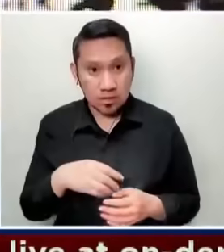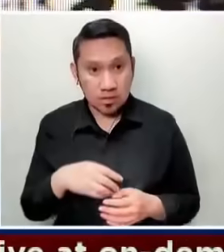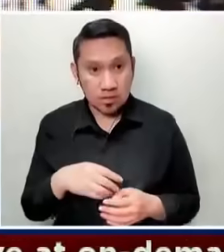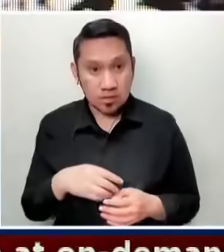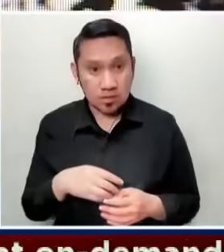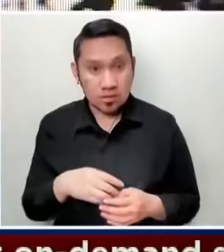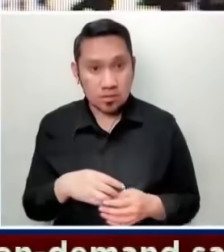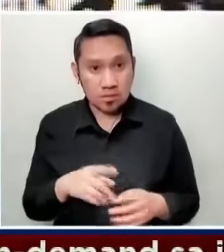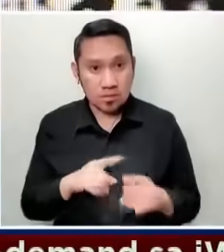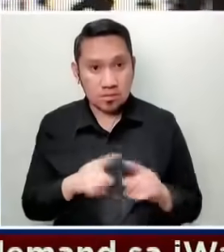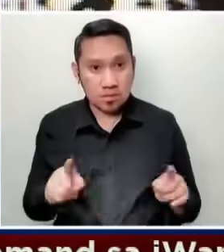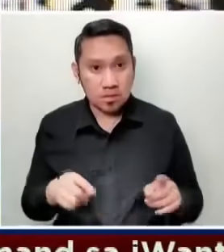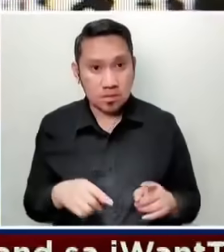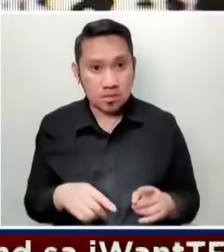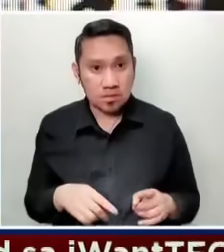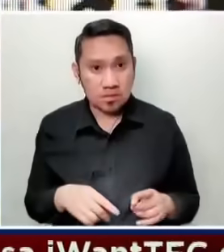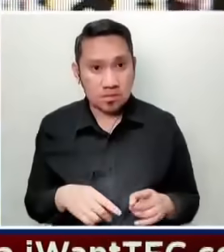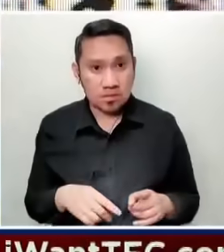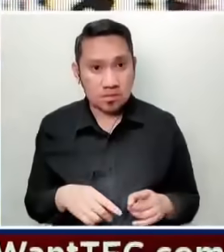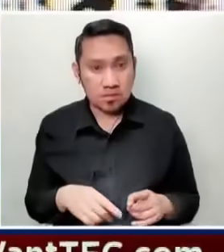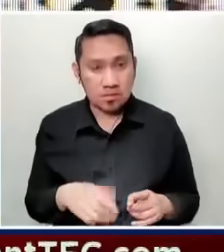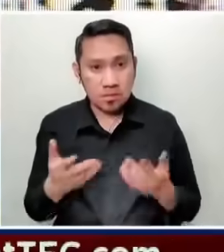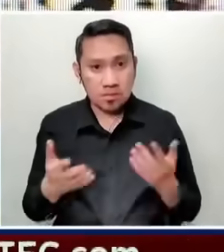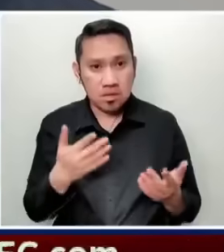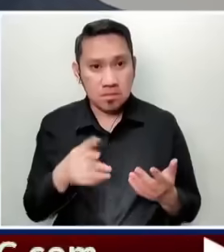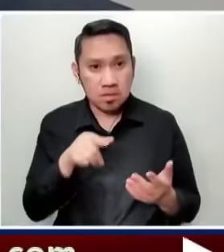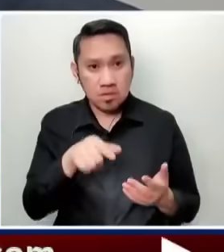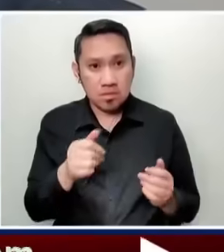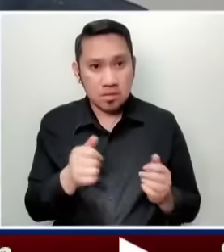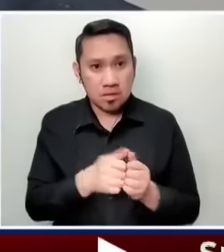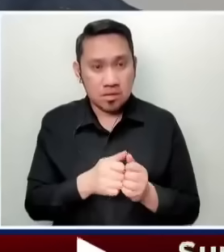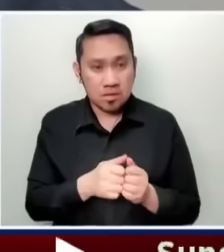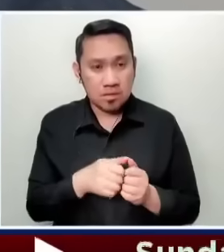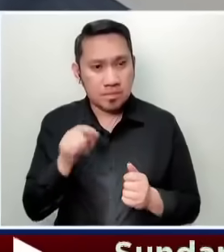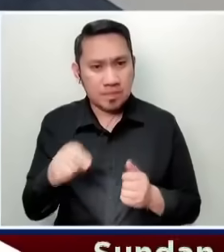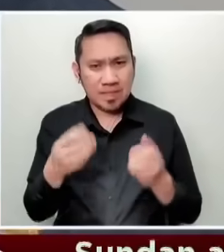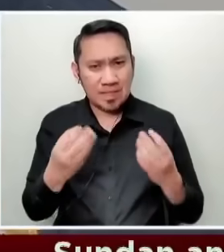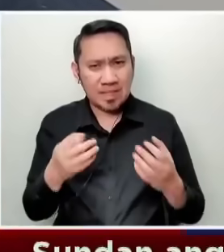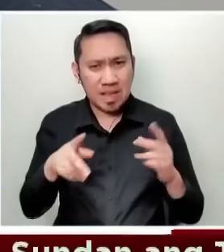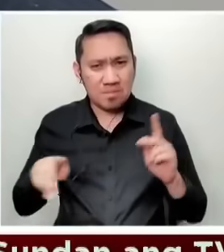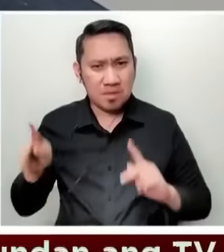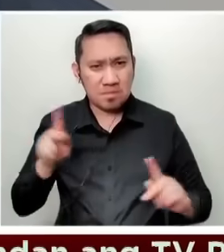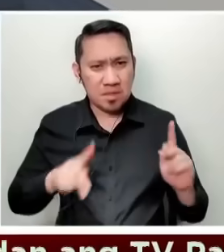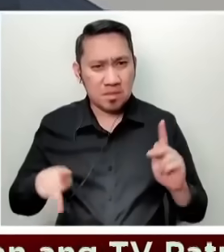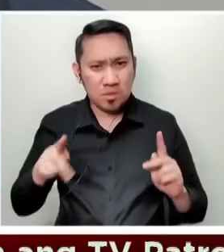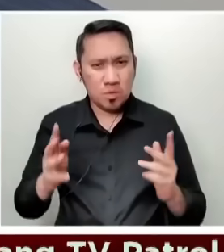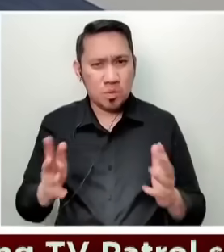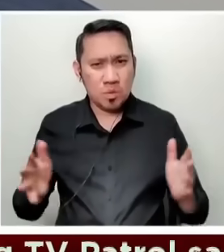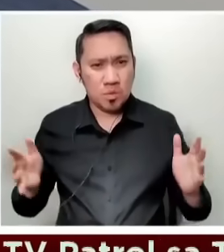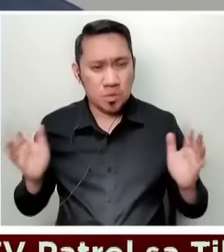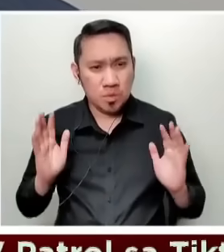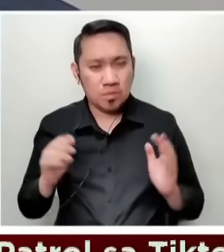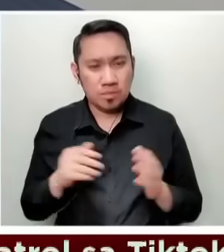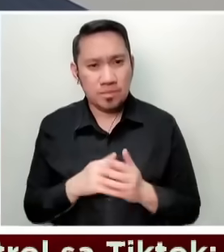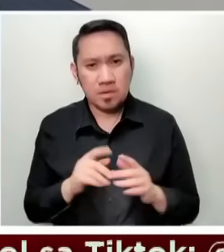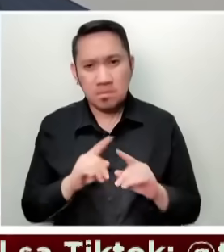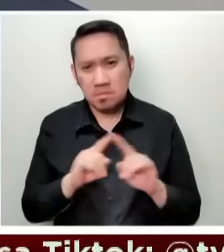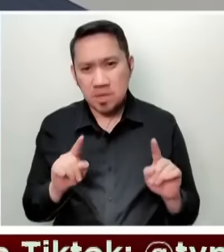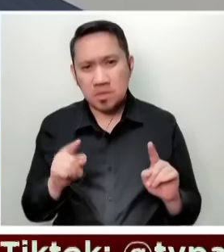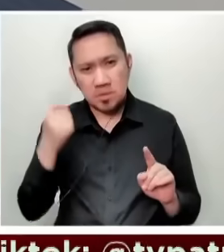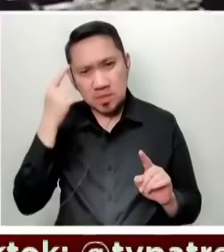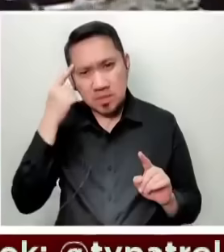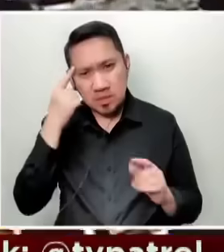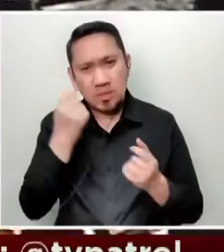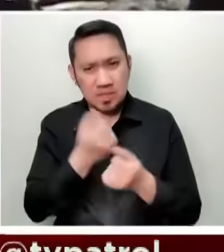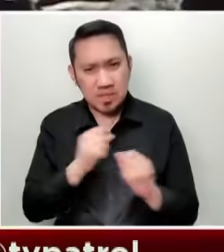natinag. Hindi ko humayputok. Baka matamaan ko yung kasama ko. Ang dami pa rin tao sa paligid namin. Inisip pa rin po namin safety nest ng